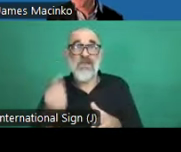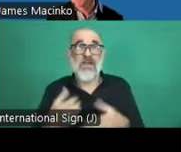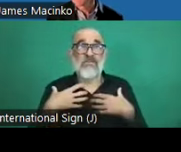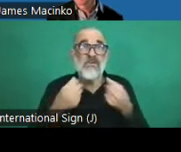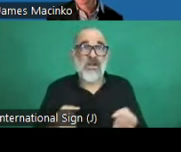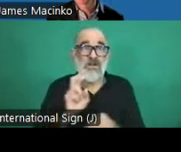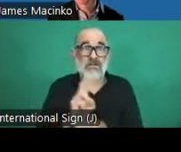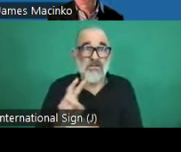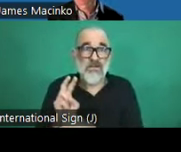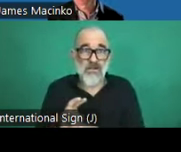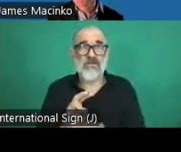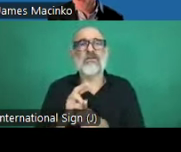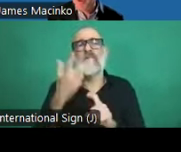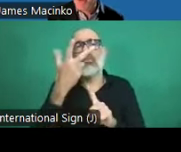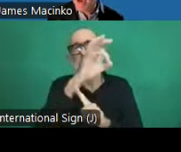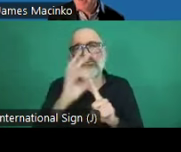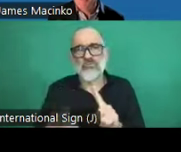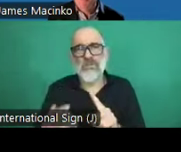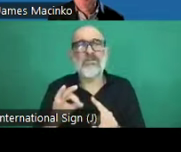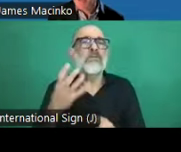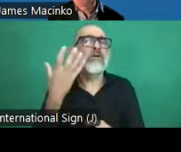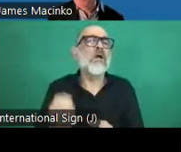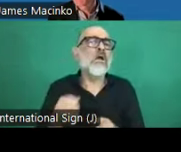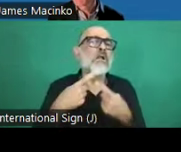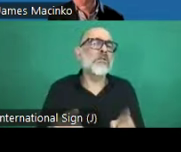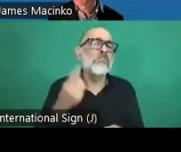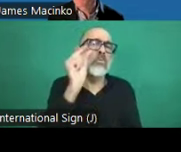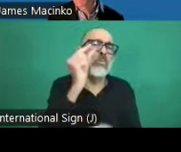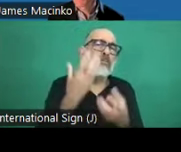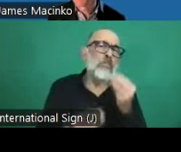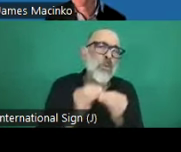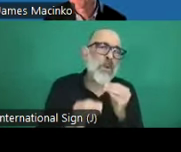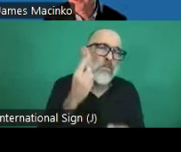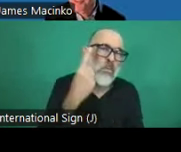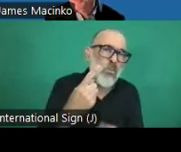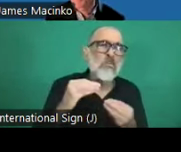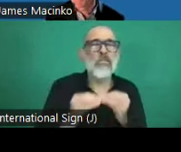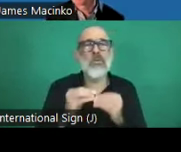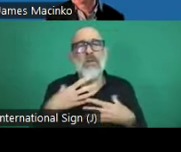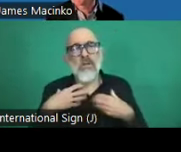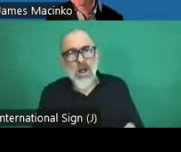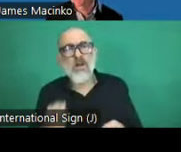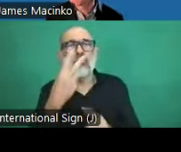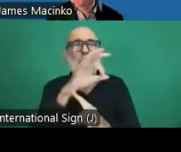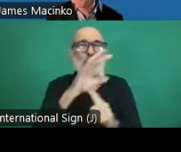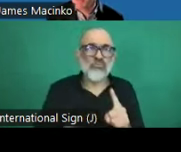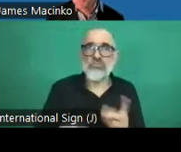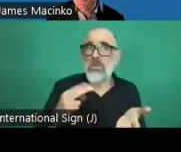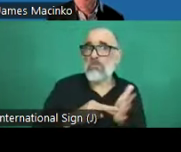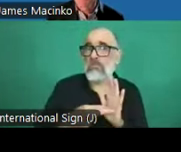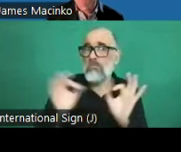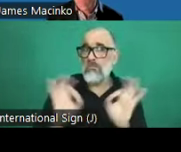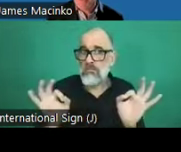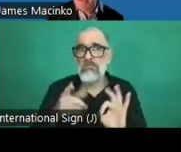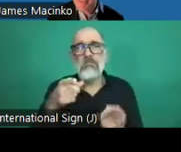été pourvus, tant que 2% ne l'ont pas fait. Ces chiffres sont très, très hauts en termes